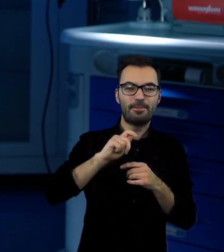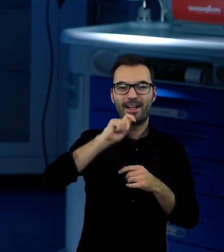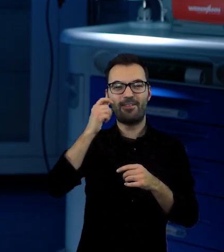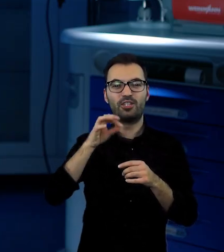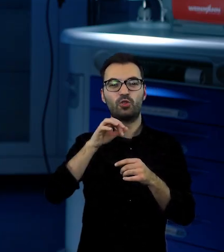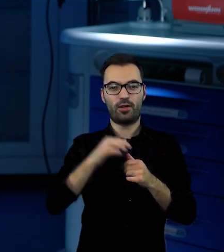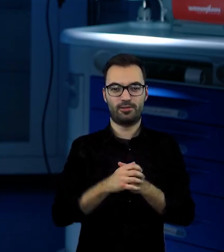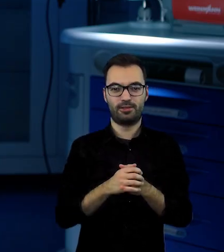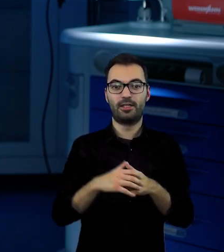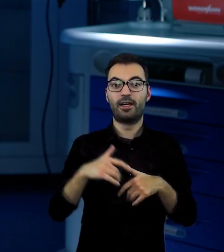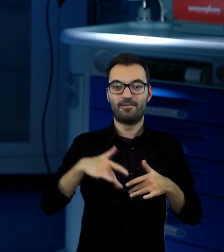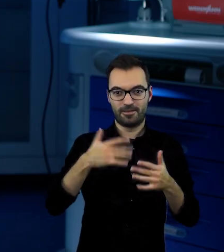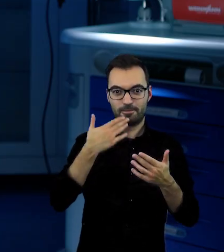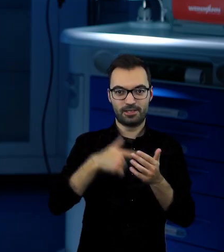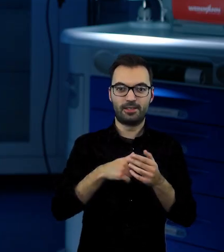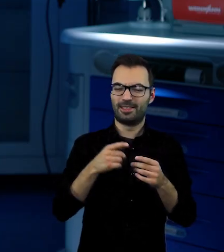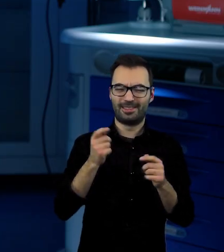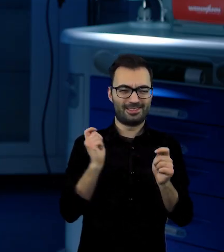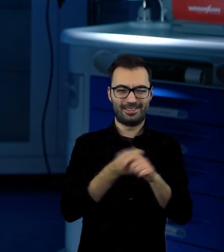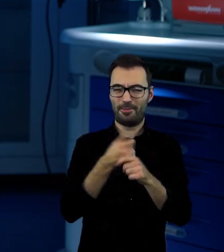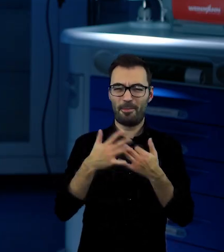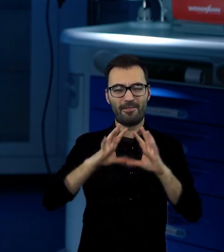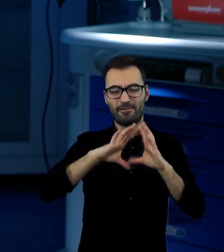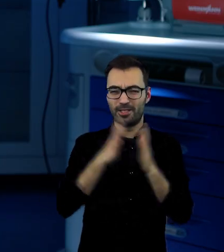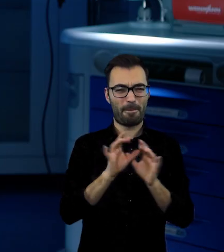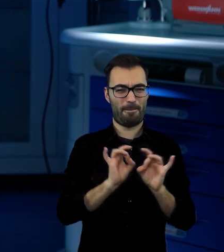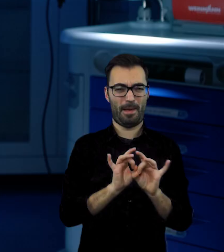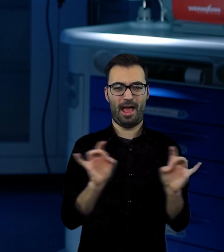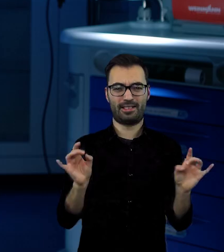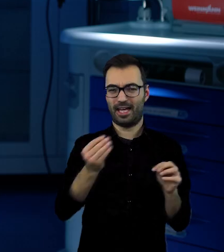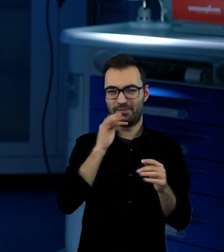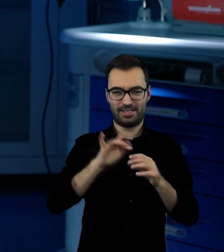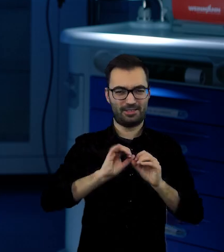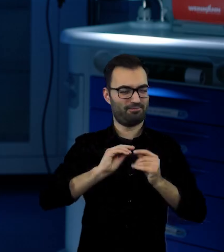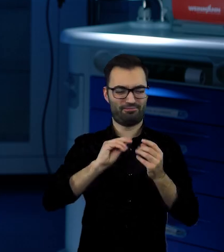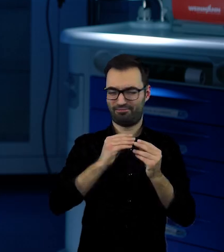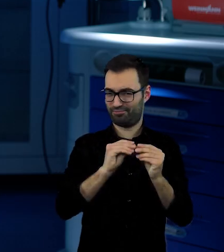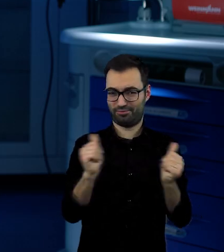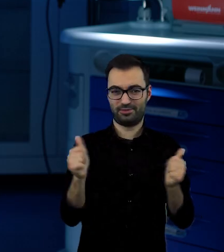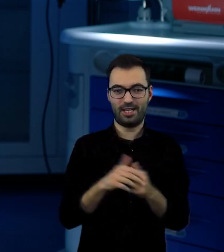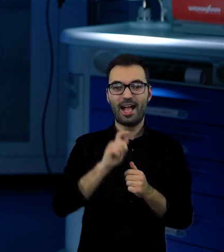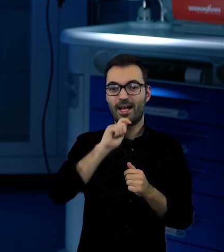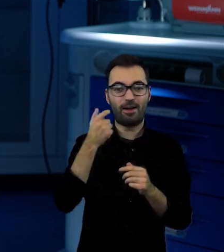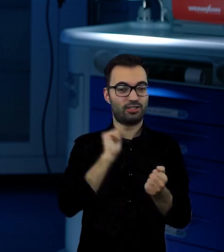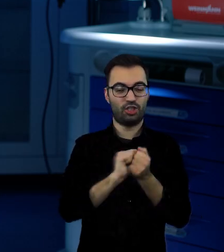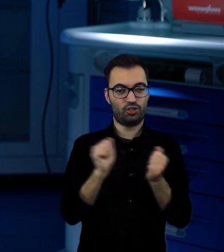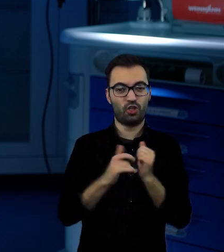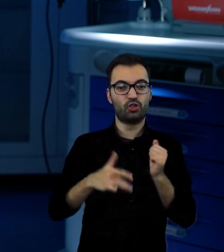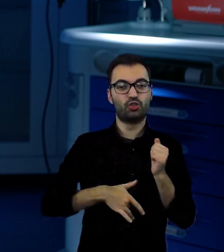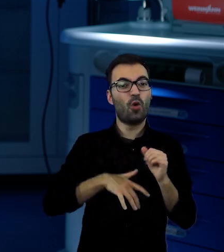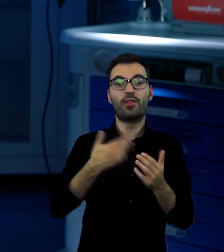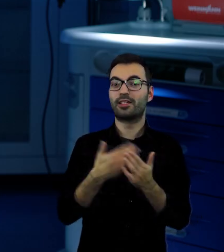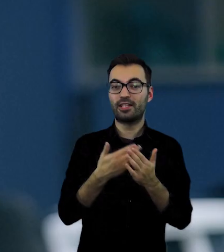litry. Te soki to mieszanina enzymów i kwasu solnego. W takim środowisku giną niemal wszystkie bakterie, jakie znajdowały